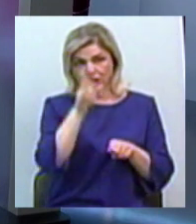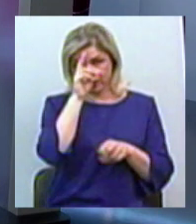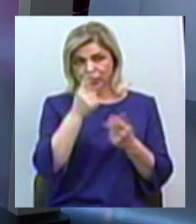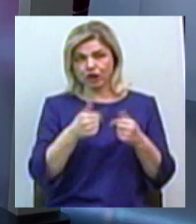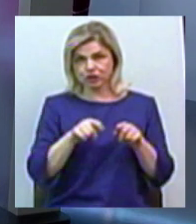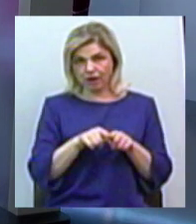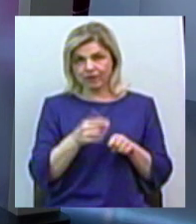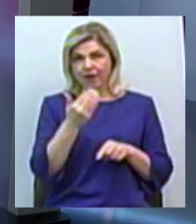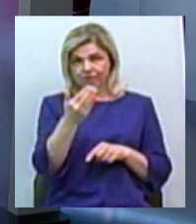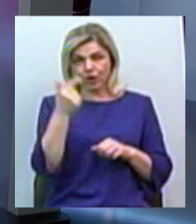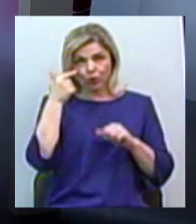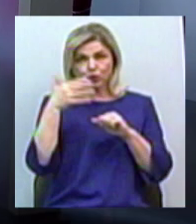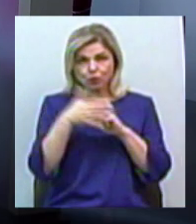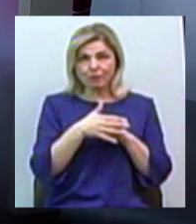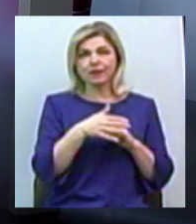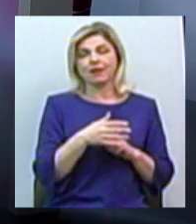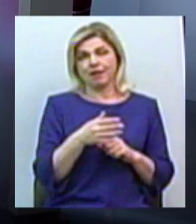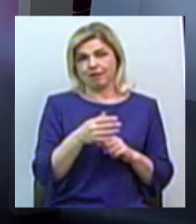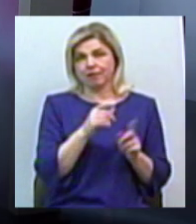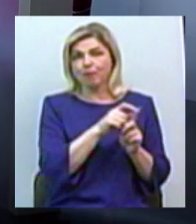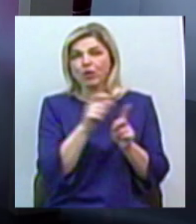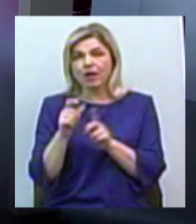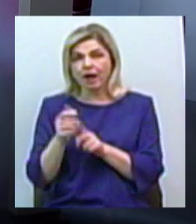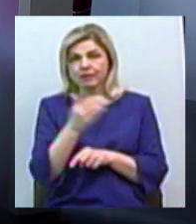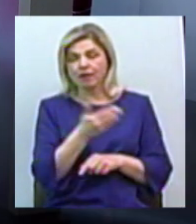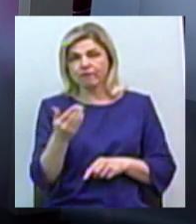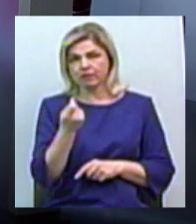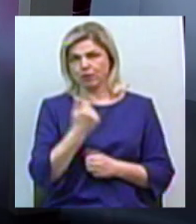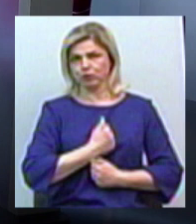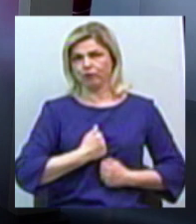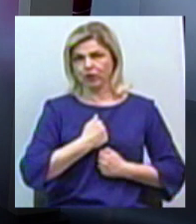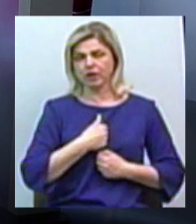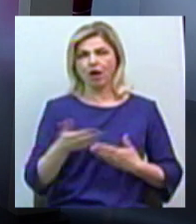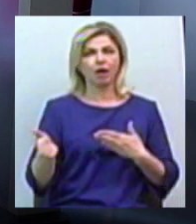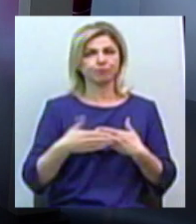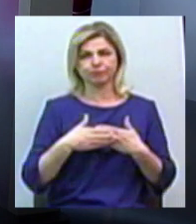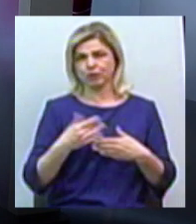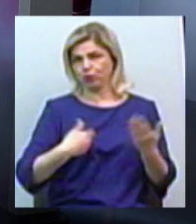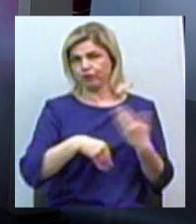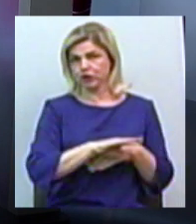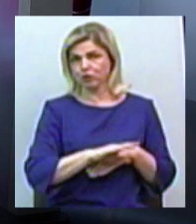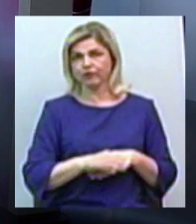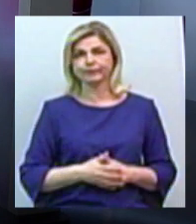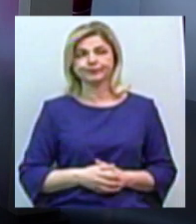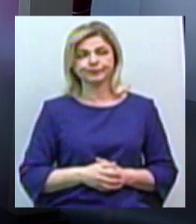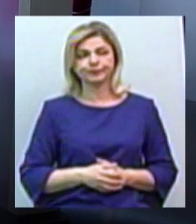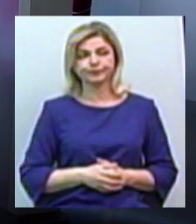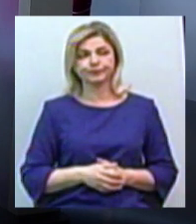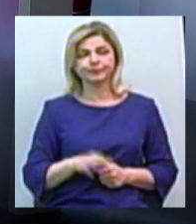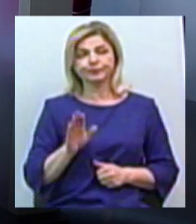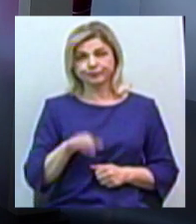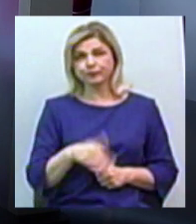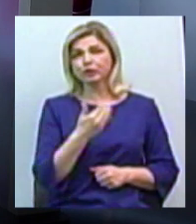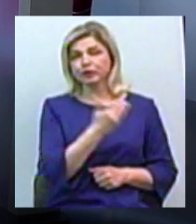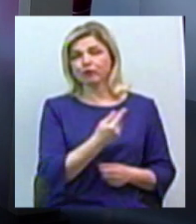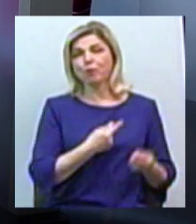ви ж розумієте поняття. Він трошечки розлютився, хлопнув дверима і вийшов. Ну, потім його, правда,